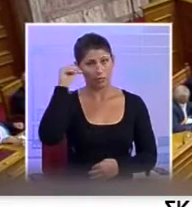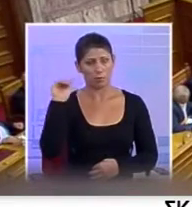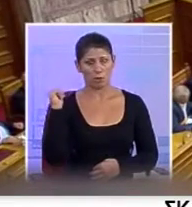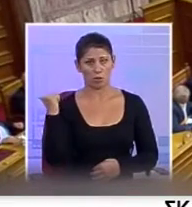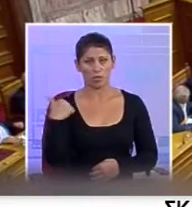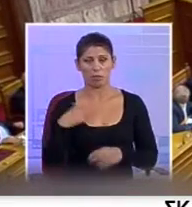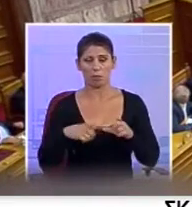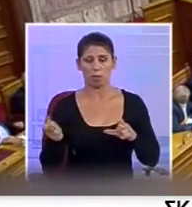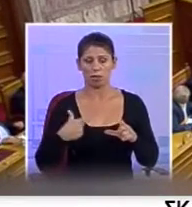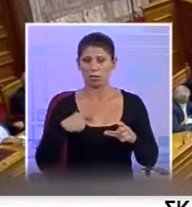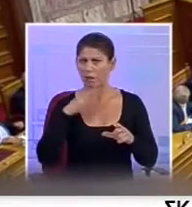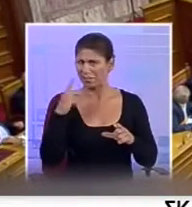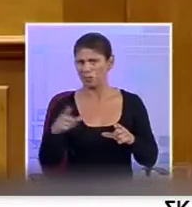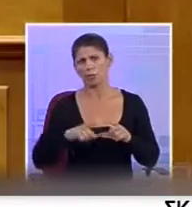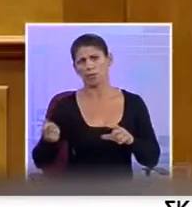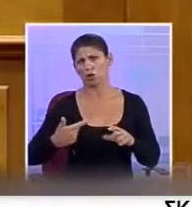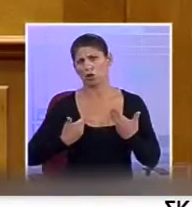πρόσκληση. Να σας απαντήσω.